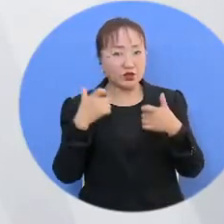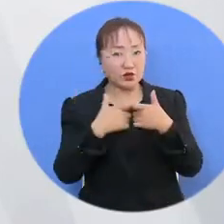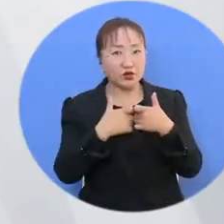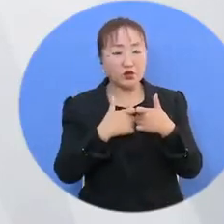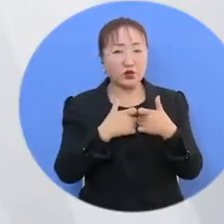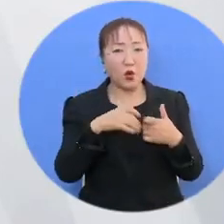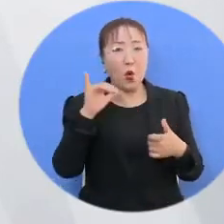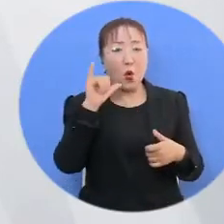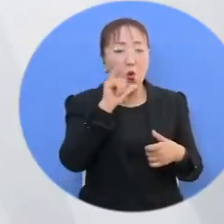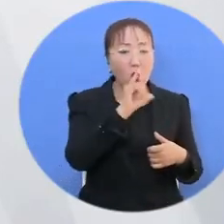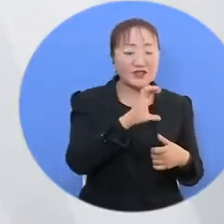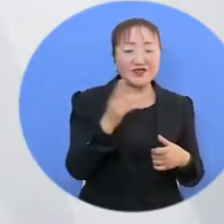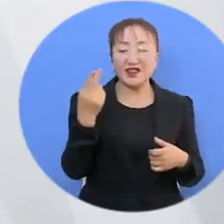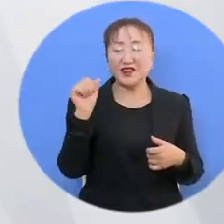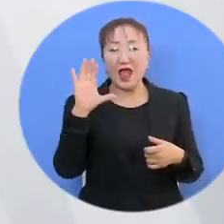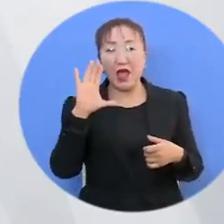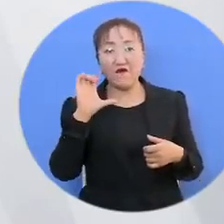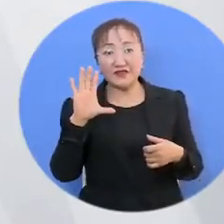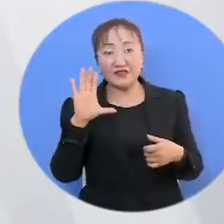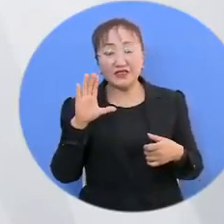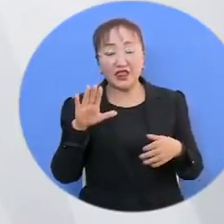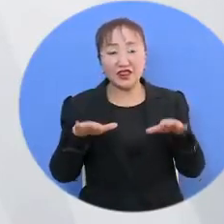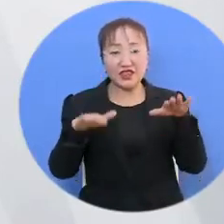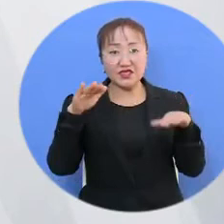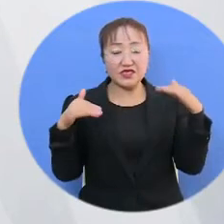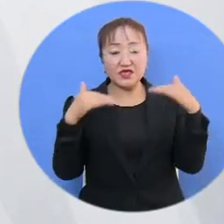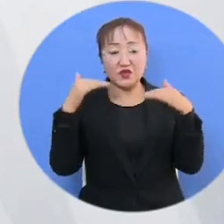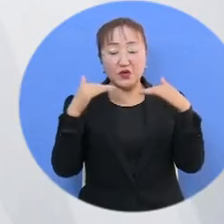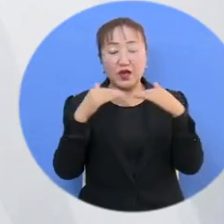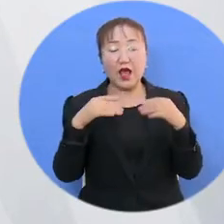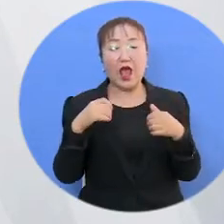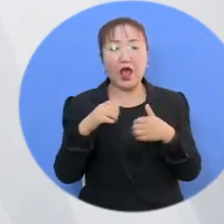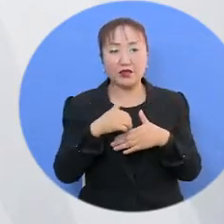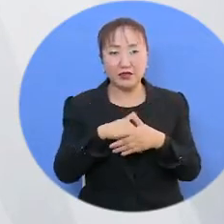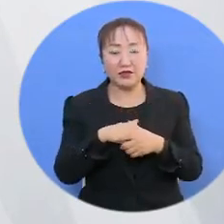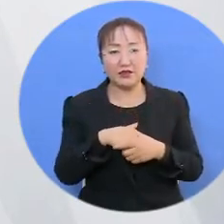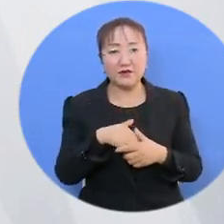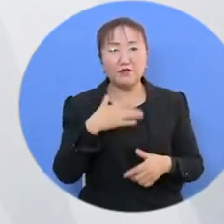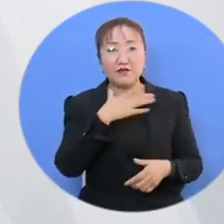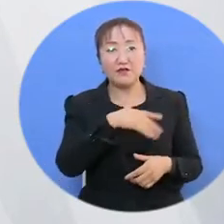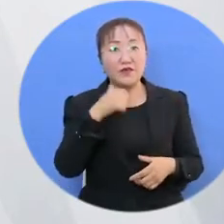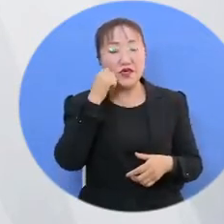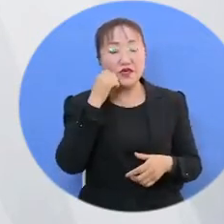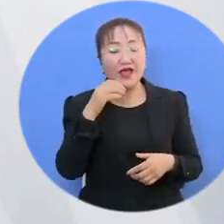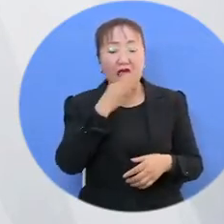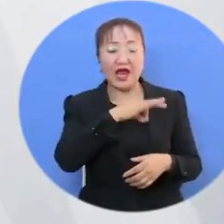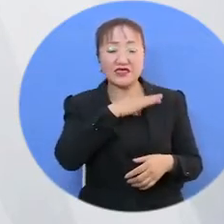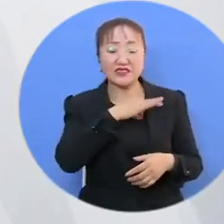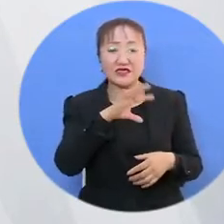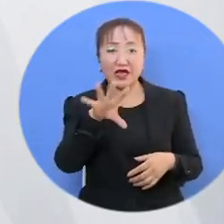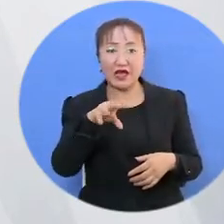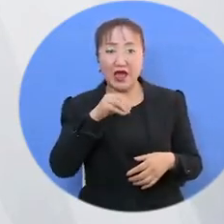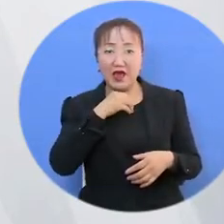ус давсны тэнцвэрт байдлыг хадгалах, бие махбодод ашигтай бодисыг зөөвөрлөх,